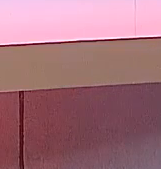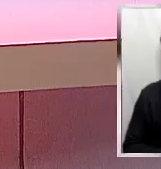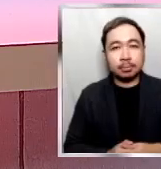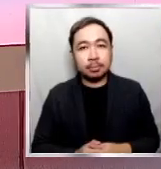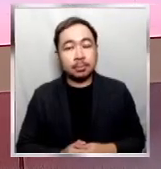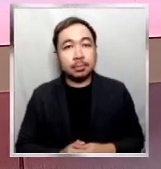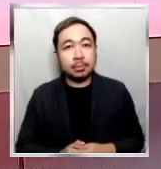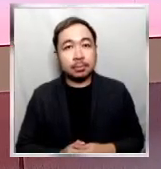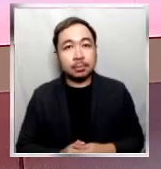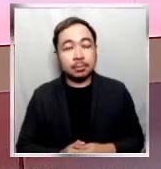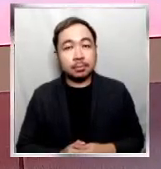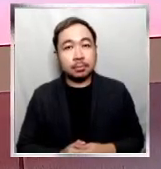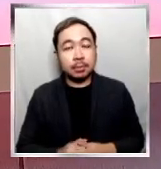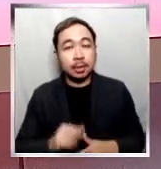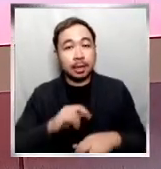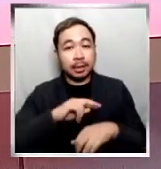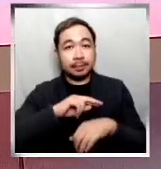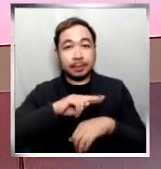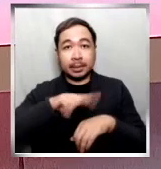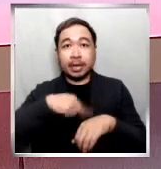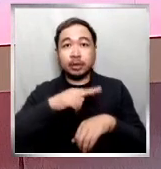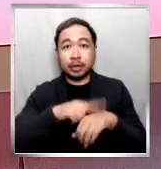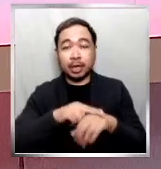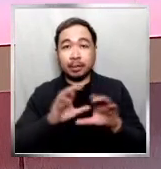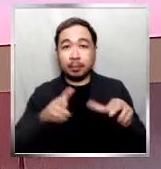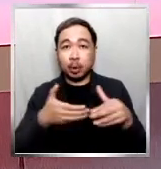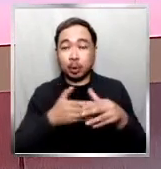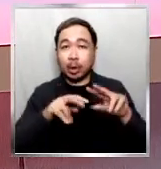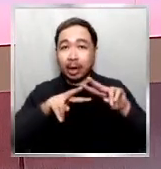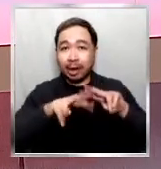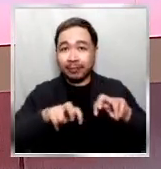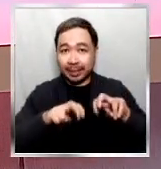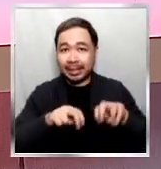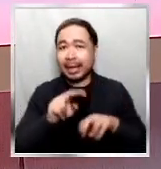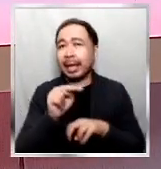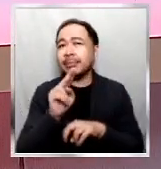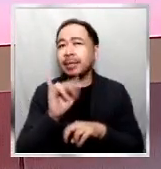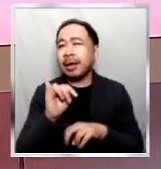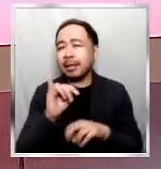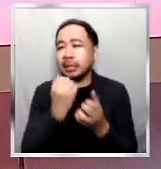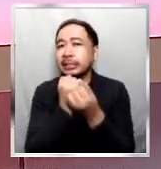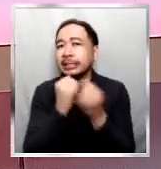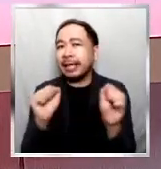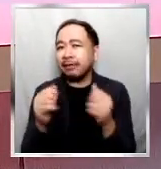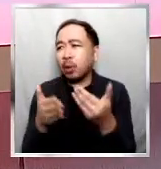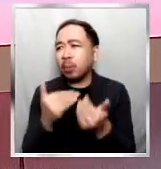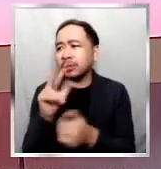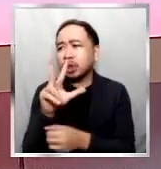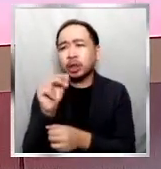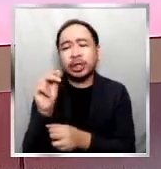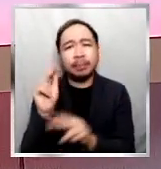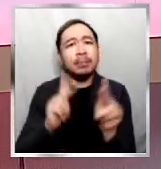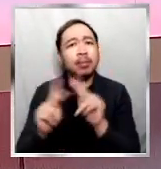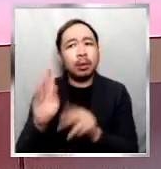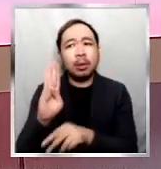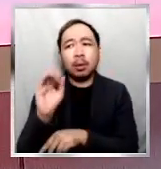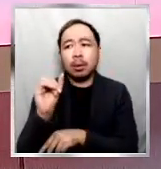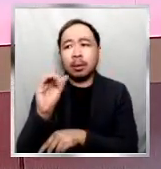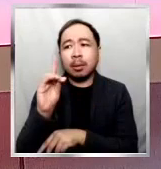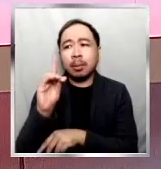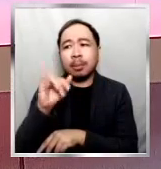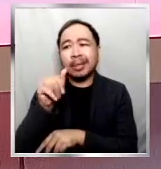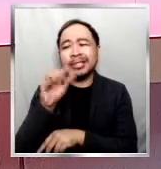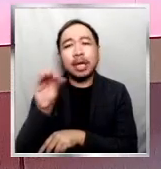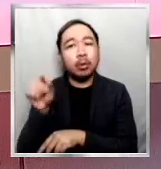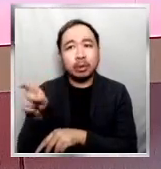Sinagip ng National Bureau of Investigation ang nasa mahigit 30 badyaw na ginagamit umano ng mga sindikato para mamalimos. 12 sa